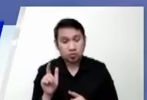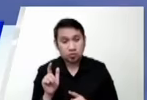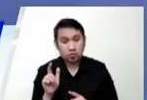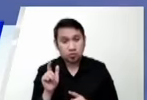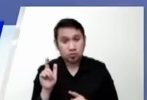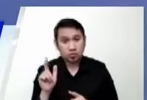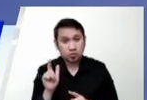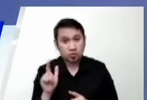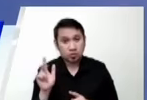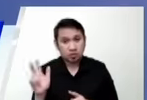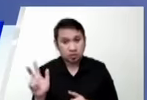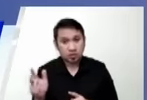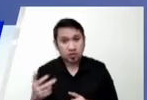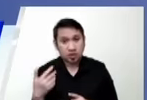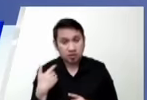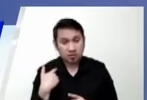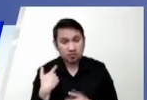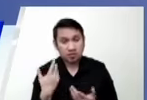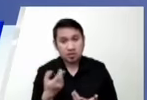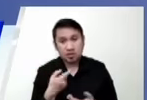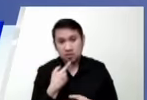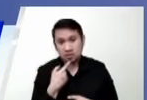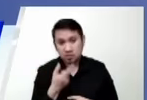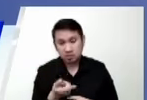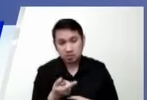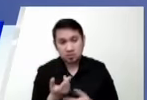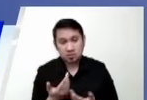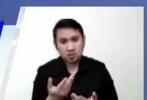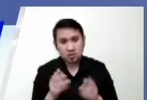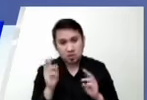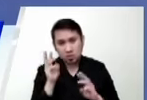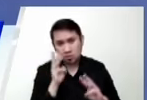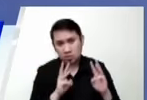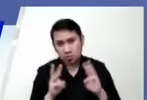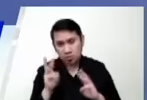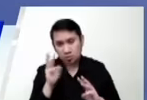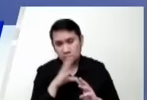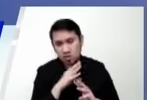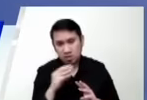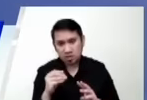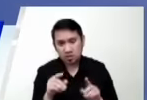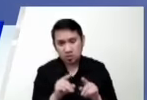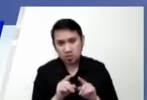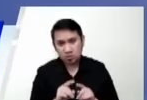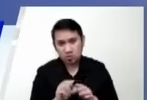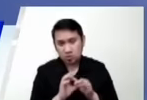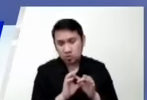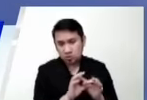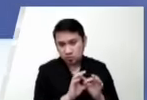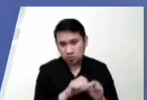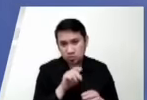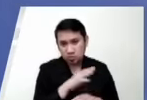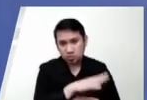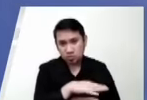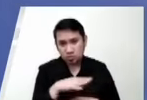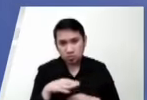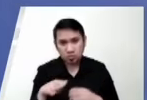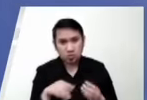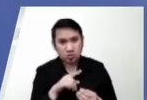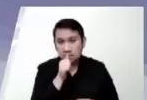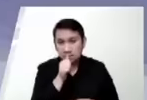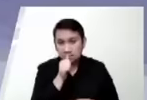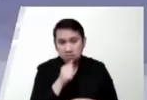2023 pa raw sila nagpahayag ng pagkabahala at nakikipag-ugnayan sa Kapitolyo ng Bohol kaugnay ng issue.